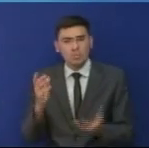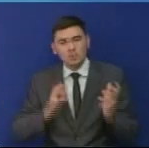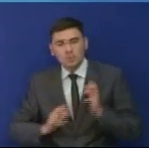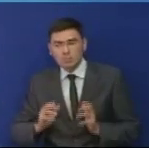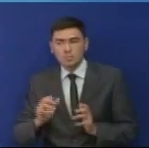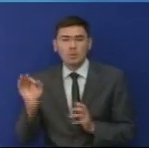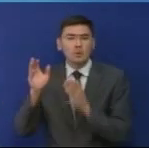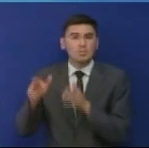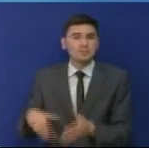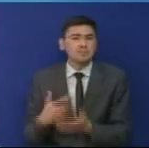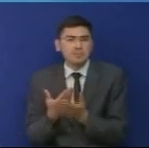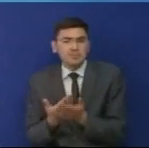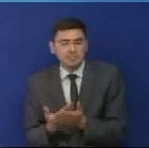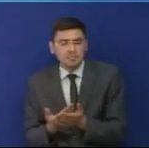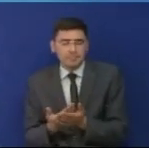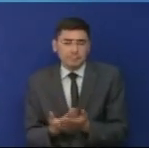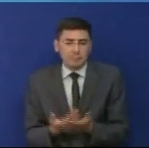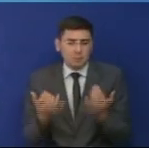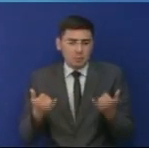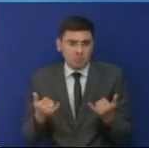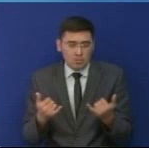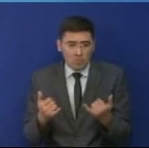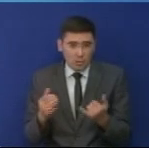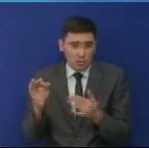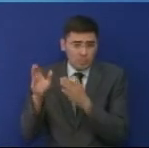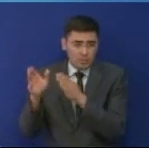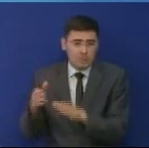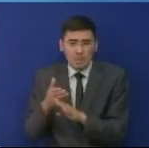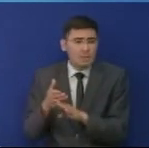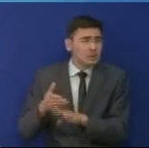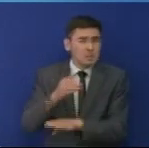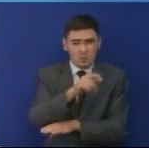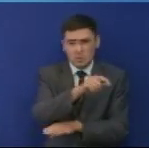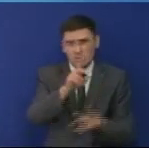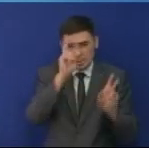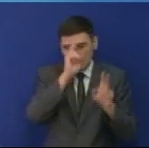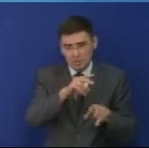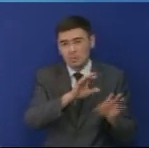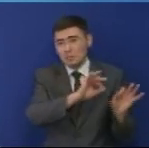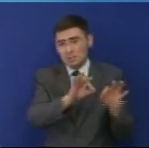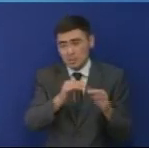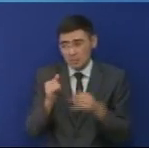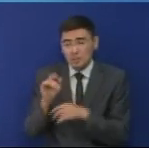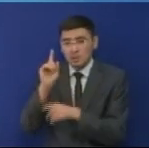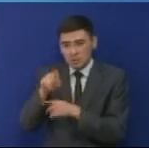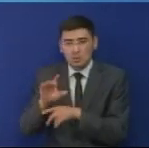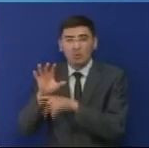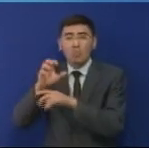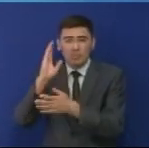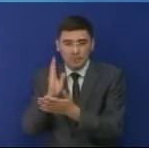сегодня, когда он уже глава государства? У нас есть не опубликованная ранее нигде его фотография. Давайте посмотрим в следующем